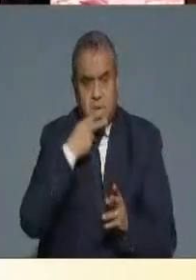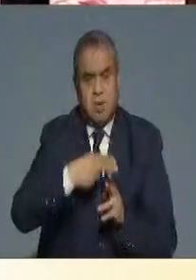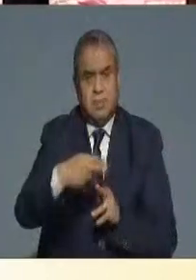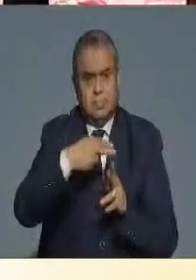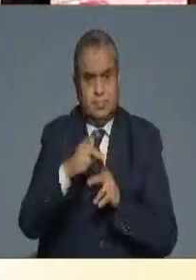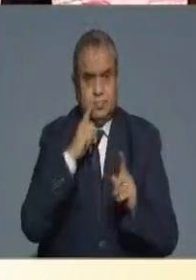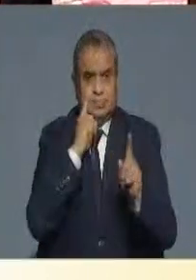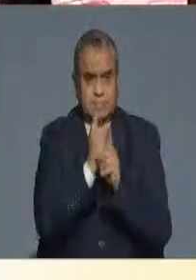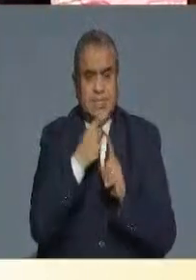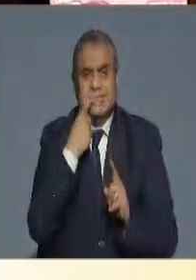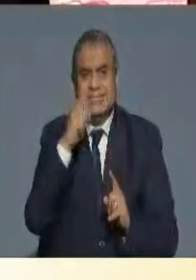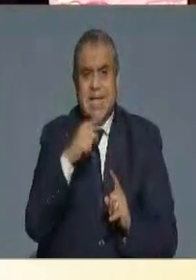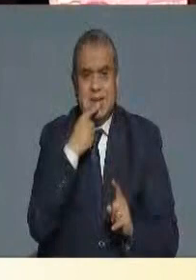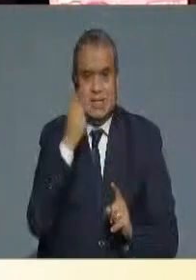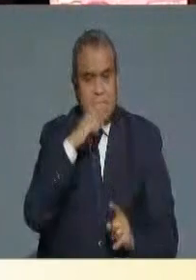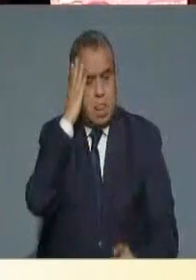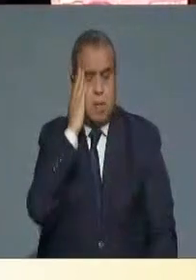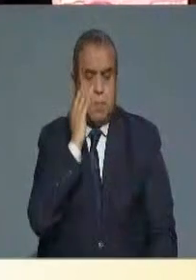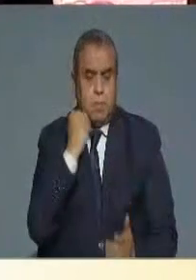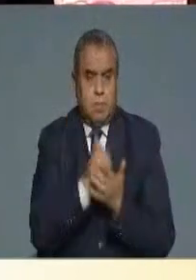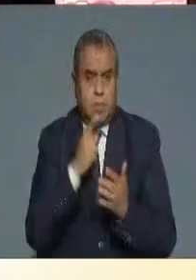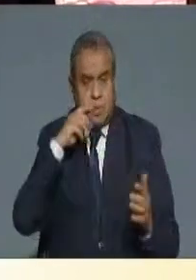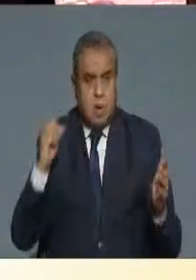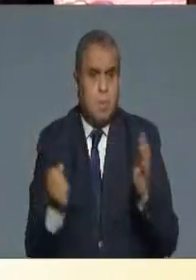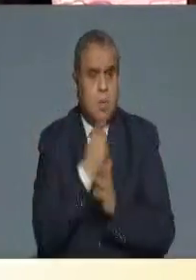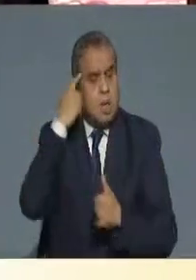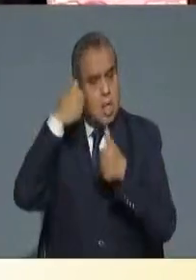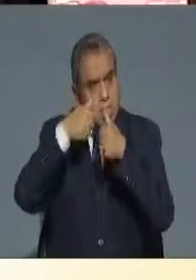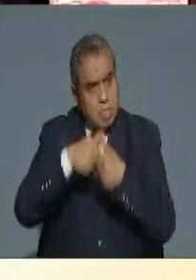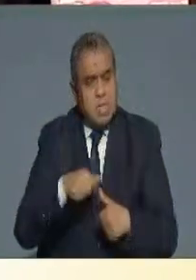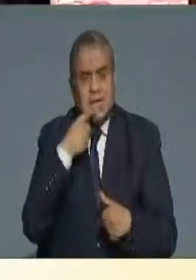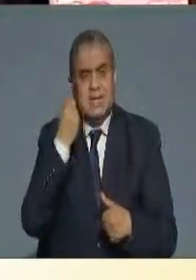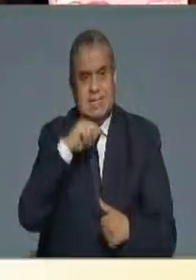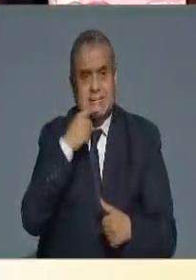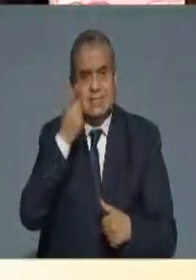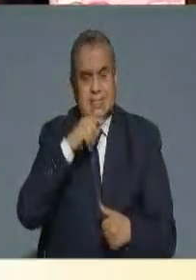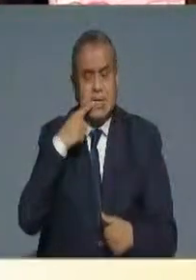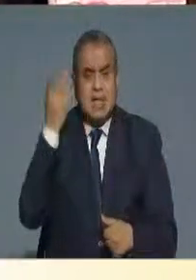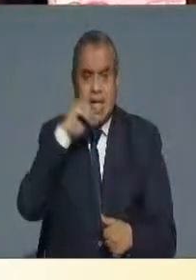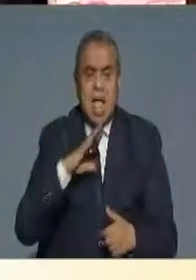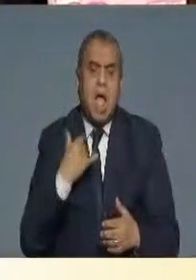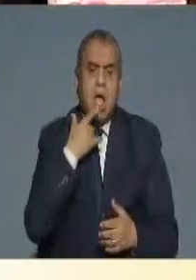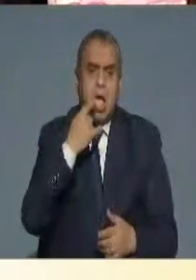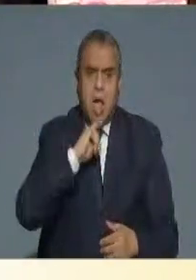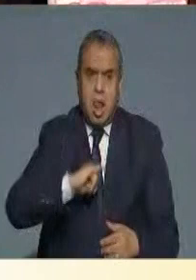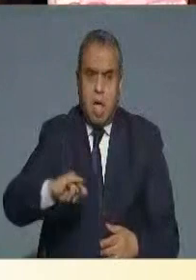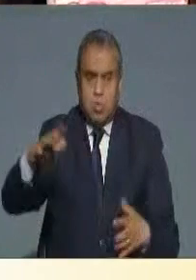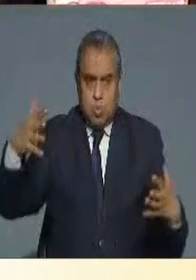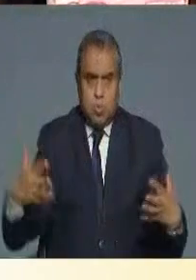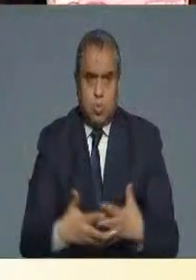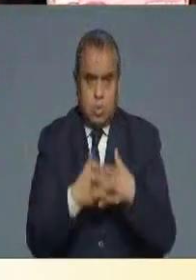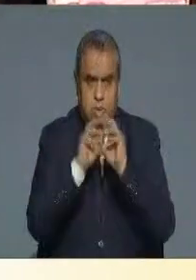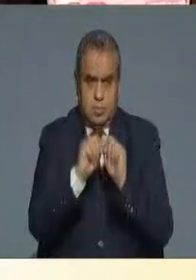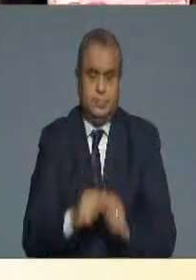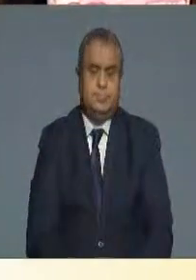والامتنان لاستمرار لقائنا السنوي الذي أصبح تقليدا مهما وعلامة